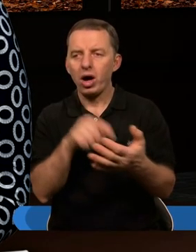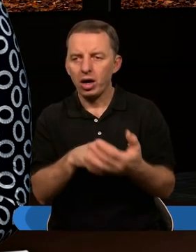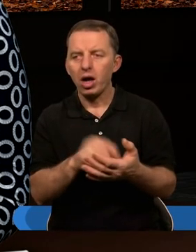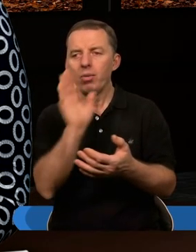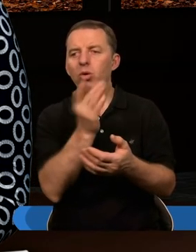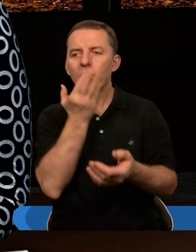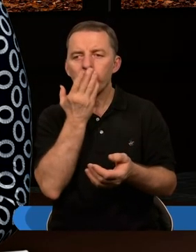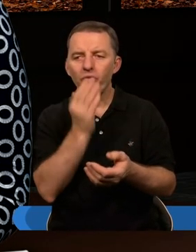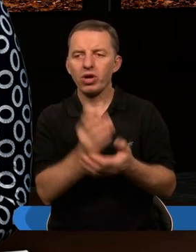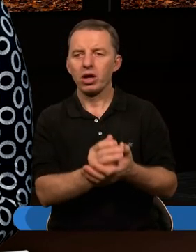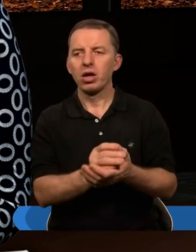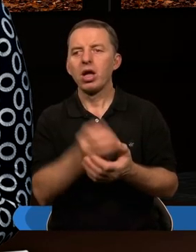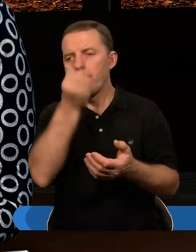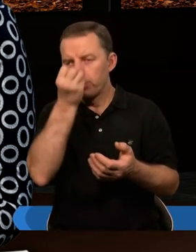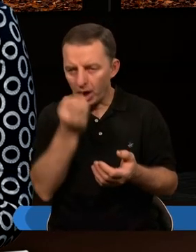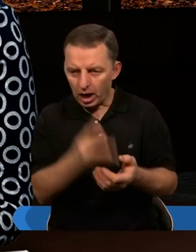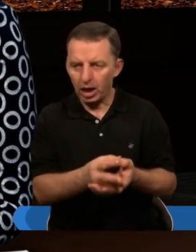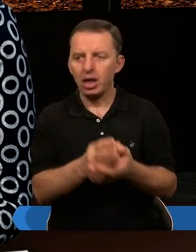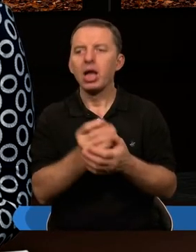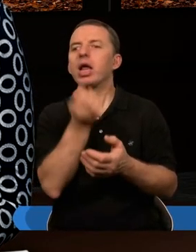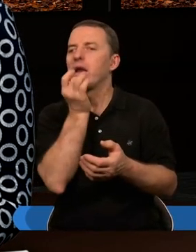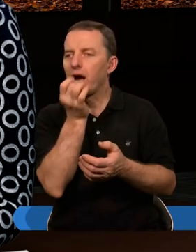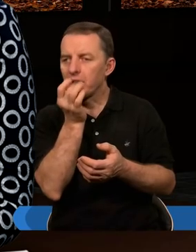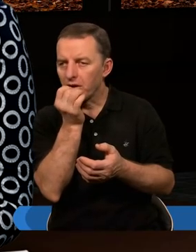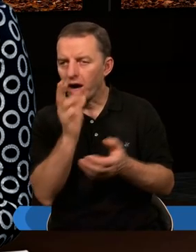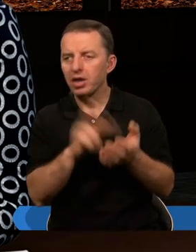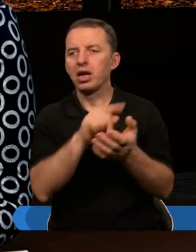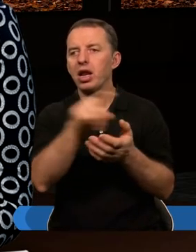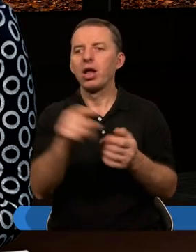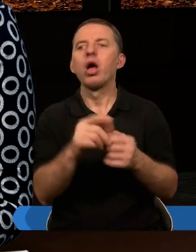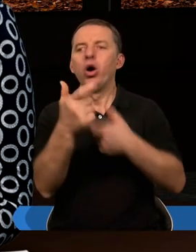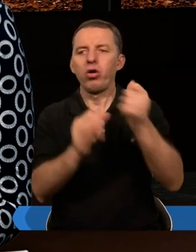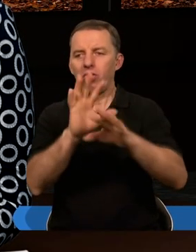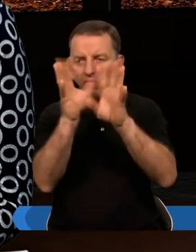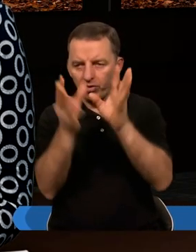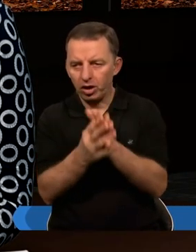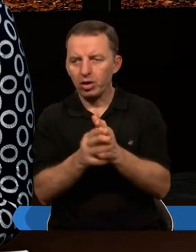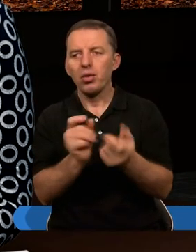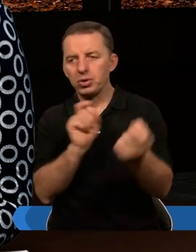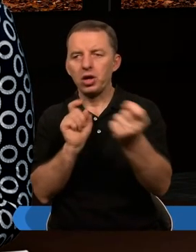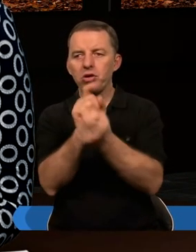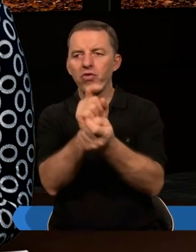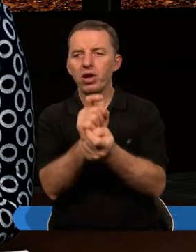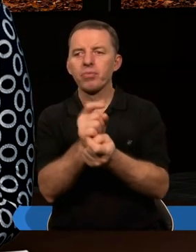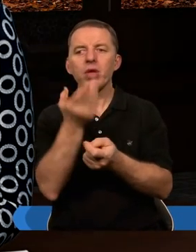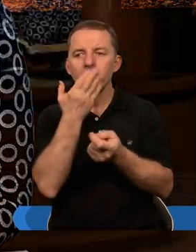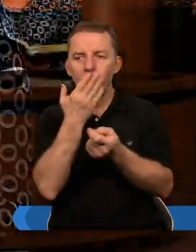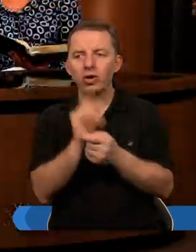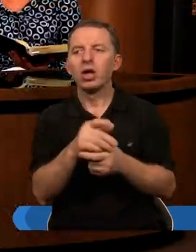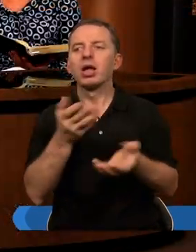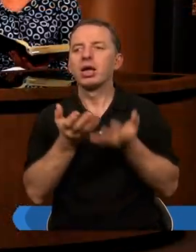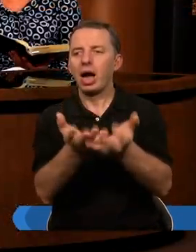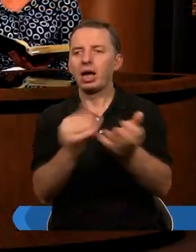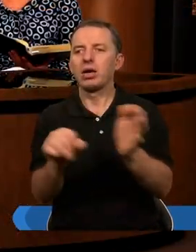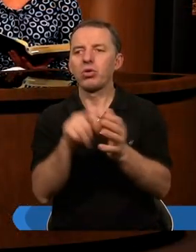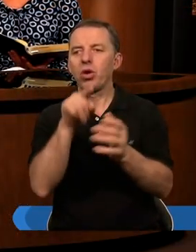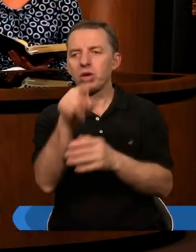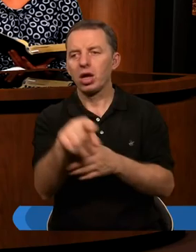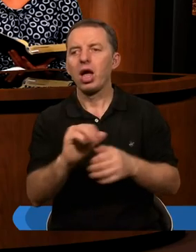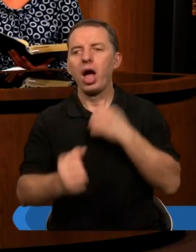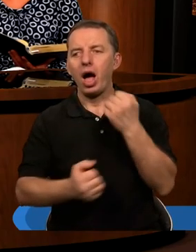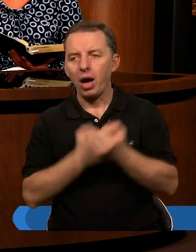To Bóg mówił, przeklinajcie ich, narzekajcie na nich, róbcie wszystko to przeciwko. Nie, Bóg zachęcał do tego,